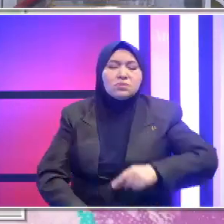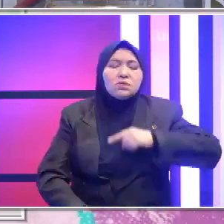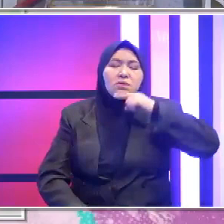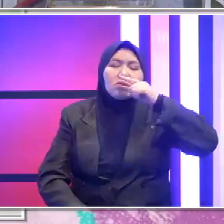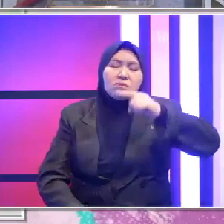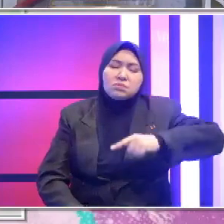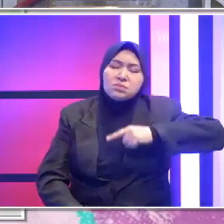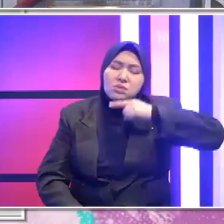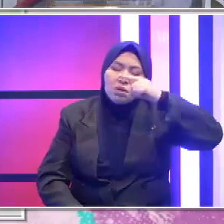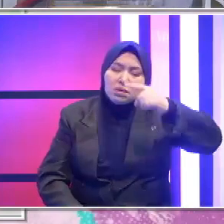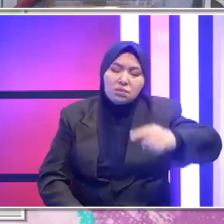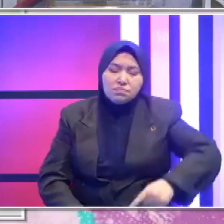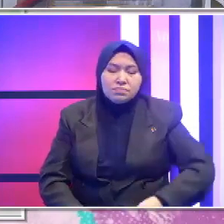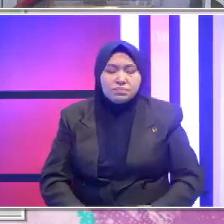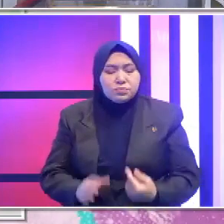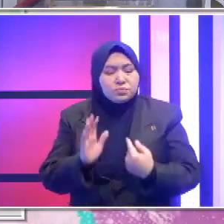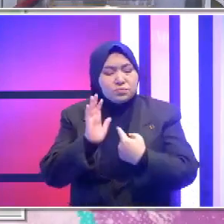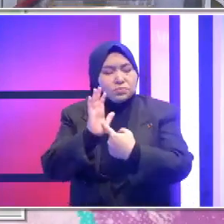alinur